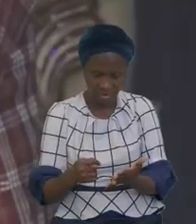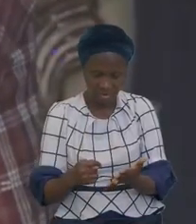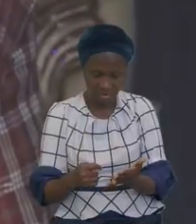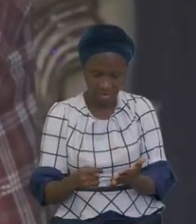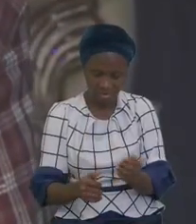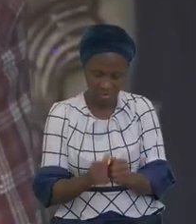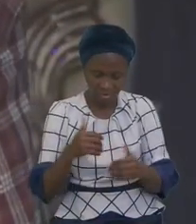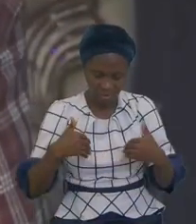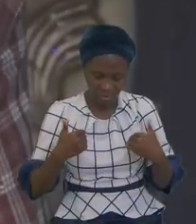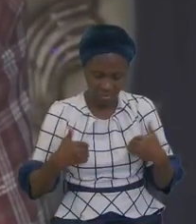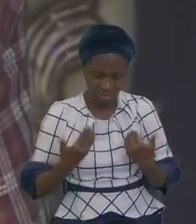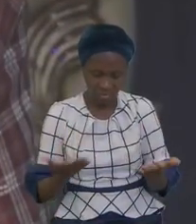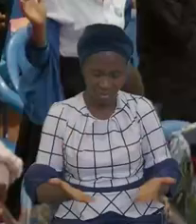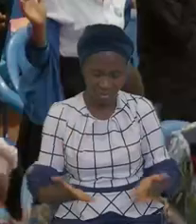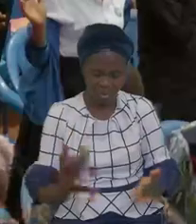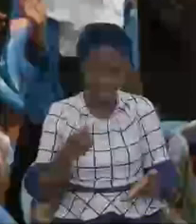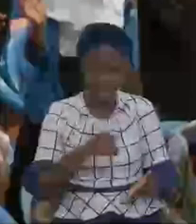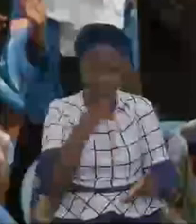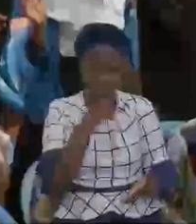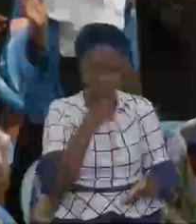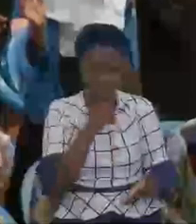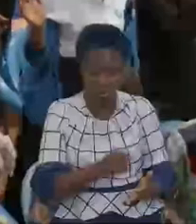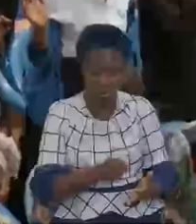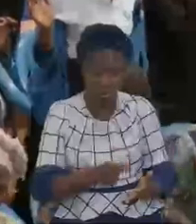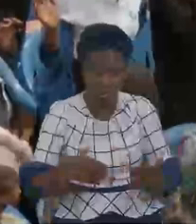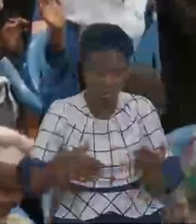nous, la terre plus haute pour tout le monde.